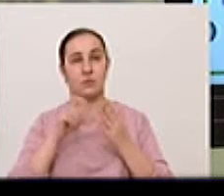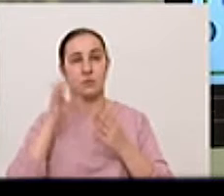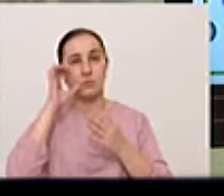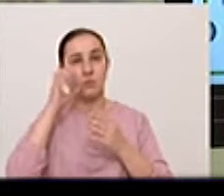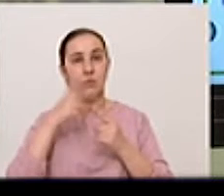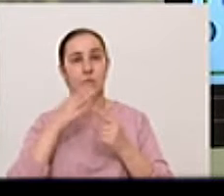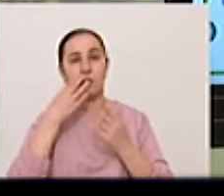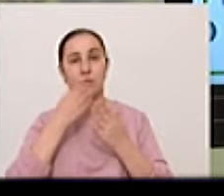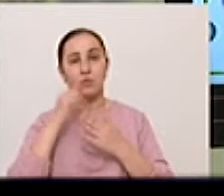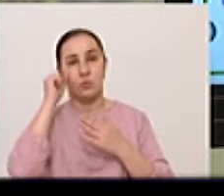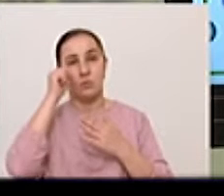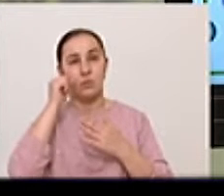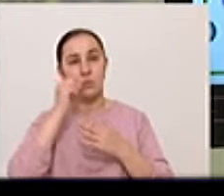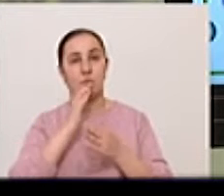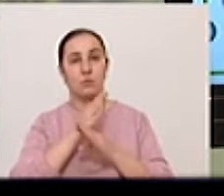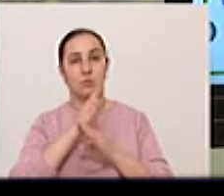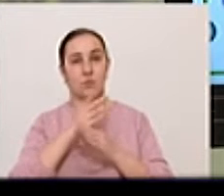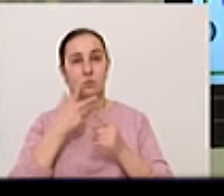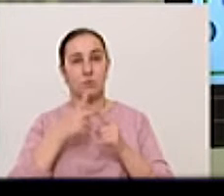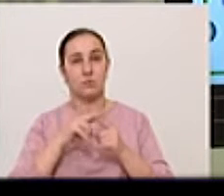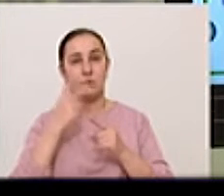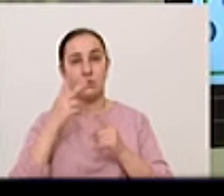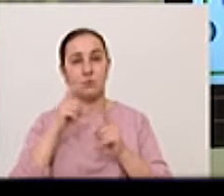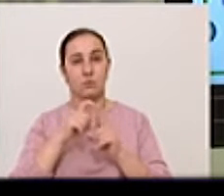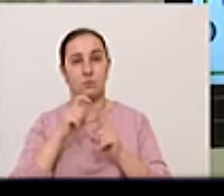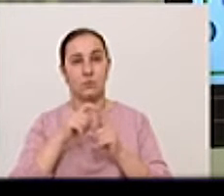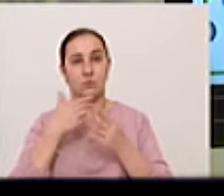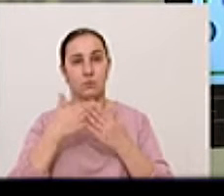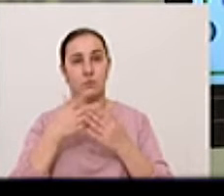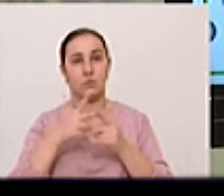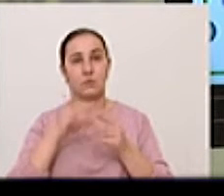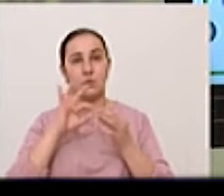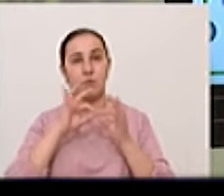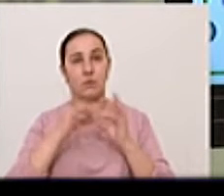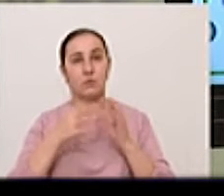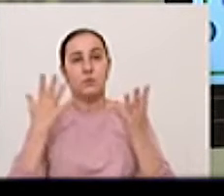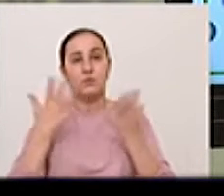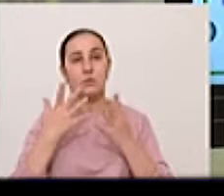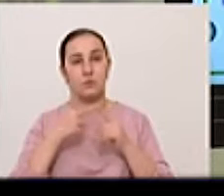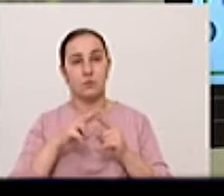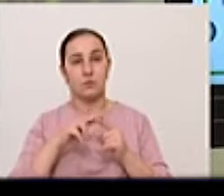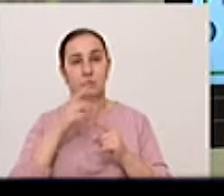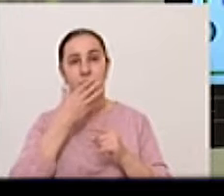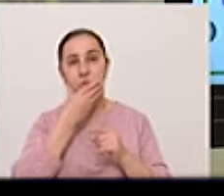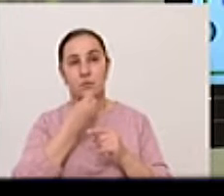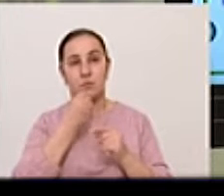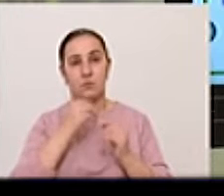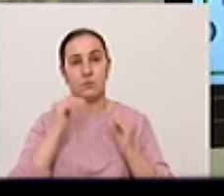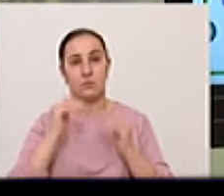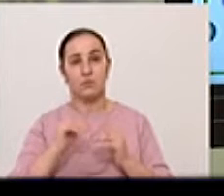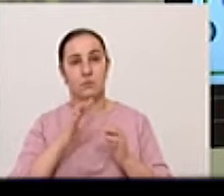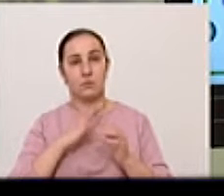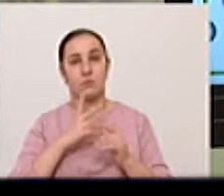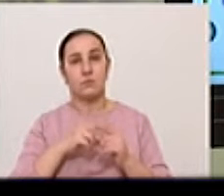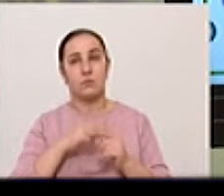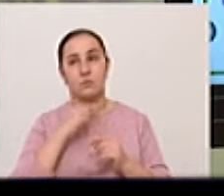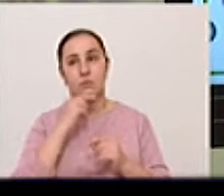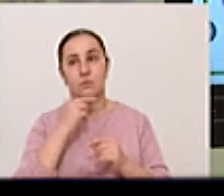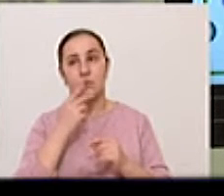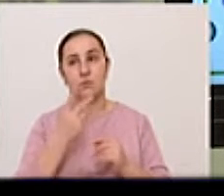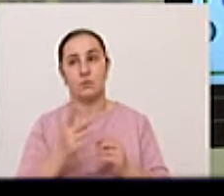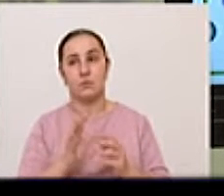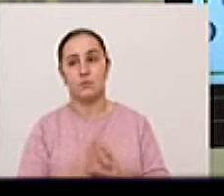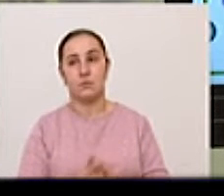va o'zbekona mehmondo'stlikning 2 so'z misolida ifodasi qay darajalik go'zal qilib tasvir etilganligiga